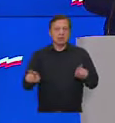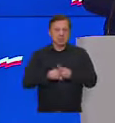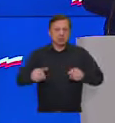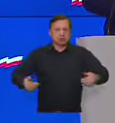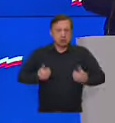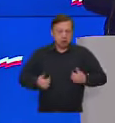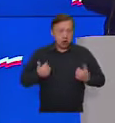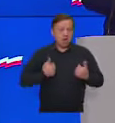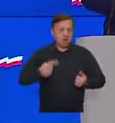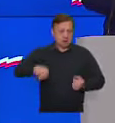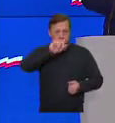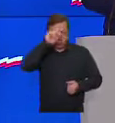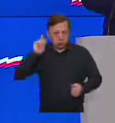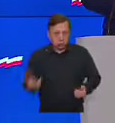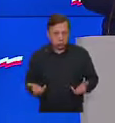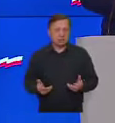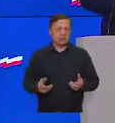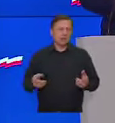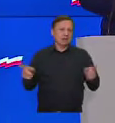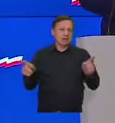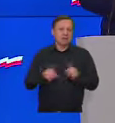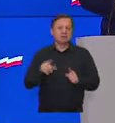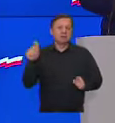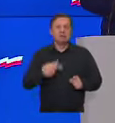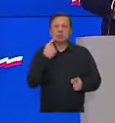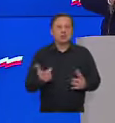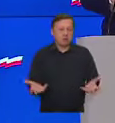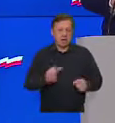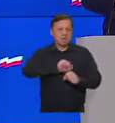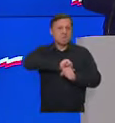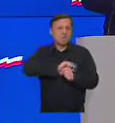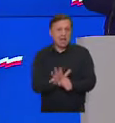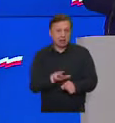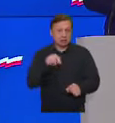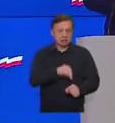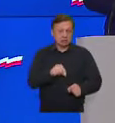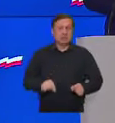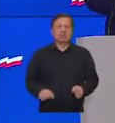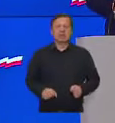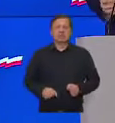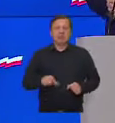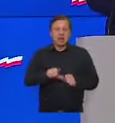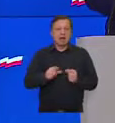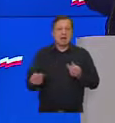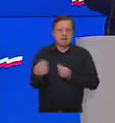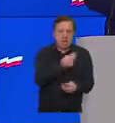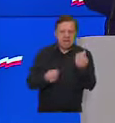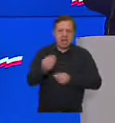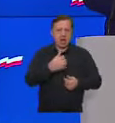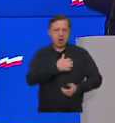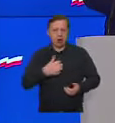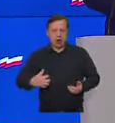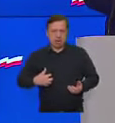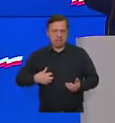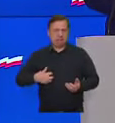za koronawirusem, to również trzeba powiedzieć, że wirus toczy i rynki finansowe, i gospodarkę